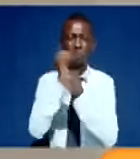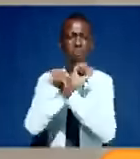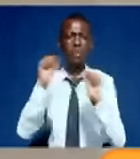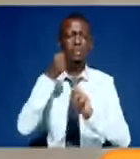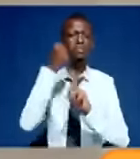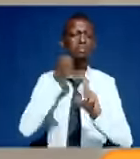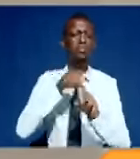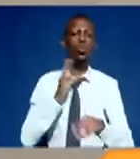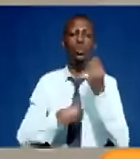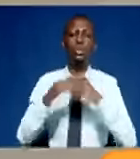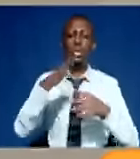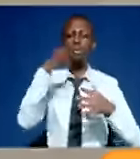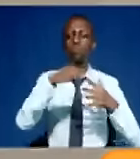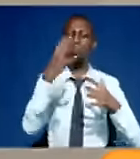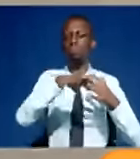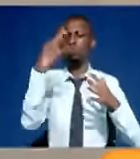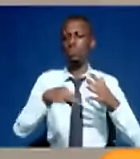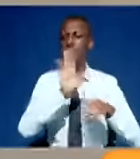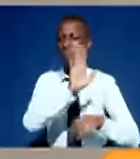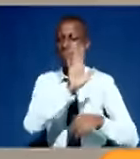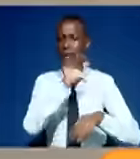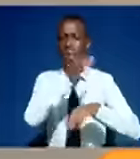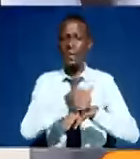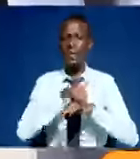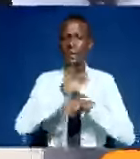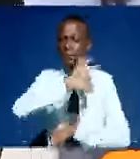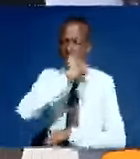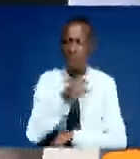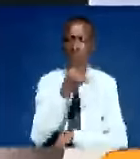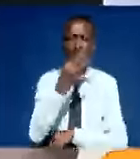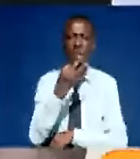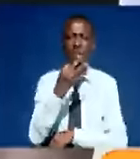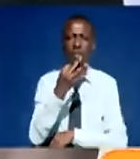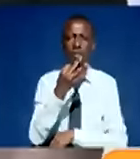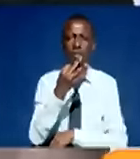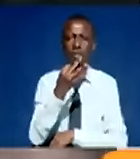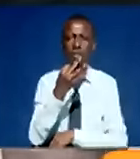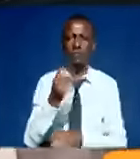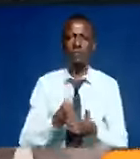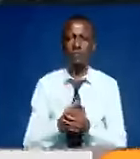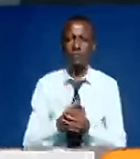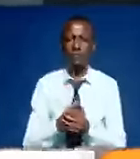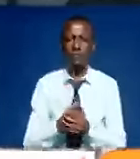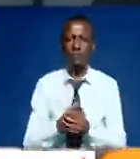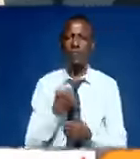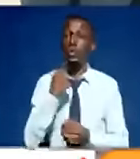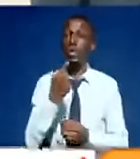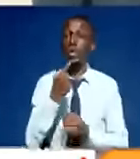mama mboga. Mama mboga ni mtu ambaye anapata 3,000. Hapa tunaongea mambo ya slogan bottom